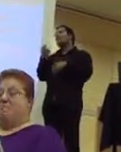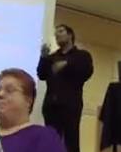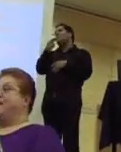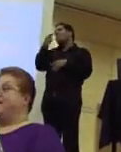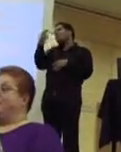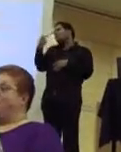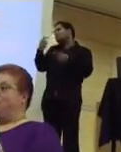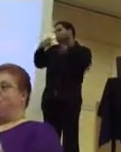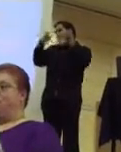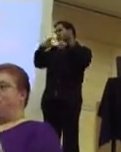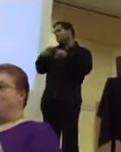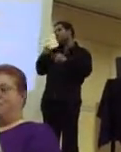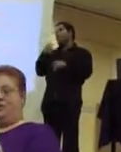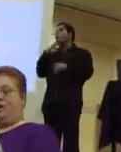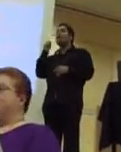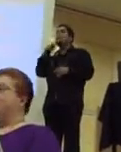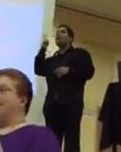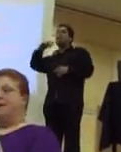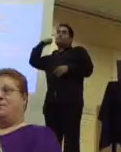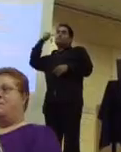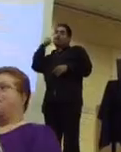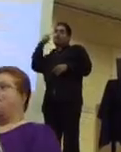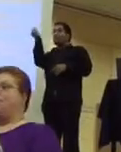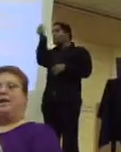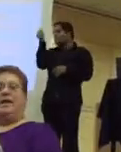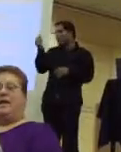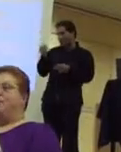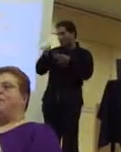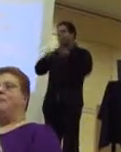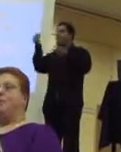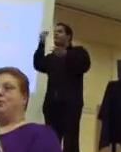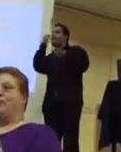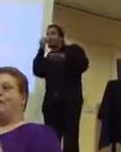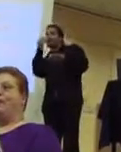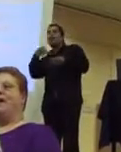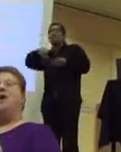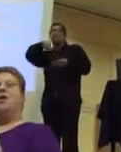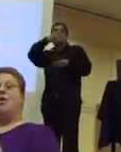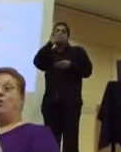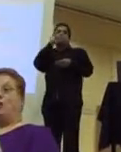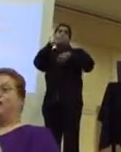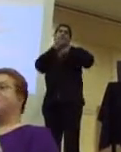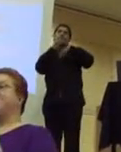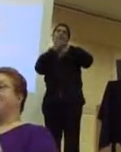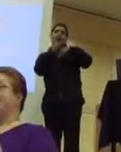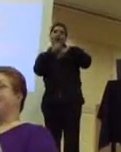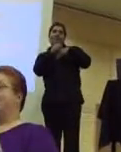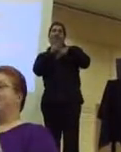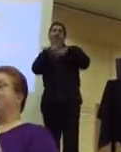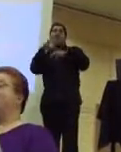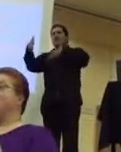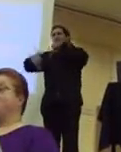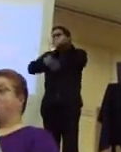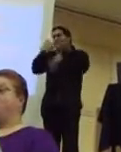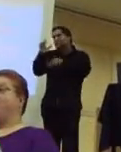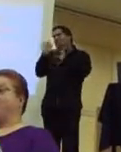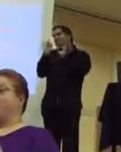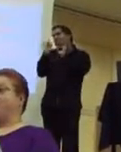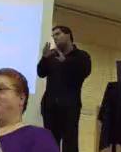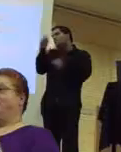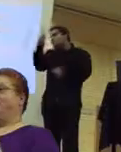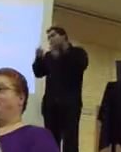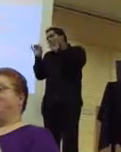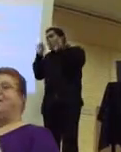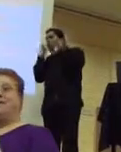Ζωγραφίσανε, παίξανε μες στο παιδότοπο, φάγανε ποπκόρν, ήπιαν πορτοκαλάδα χωρίς κανένα